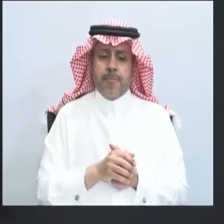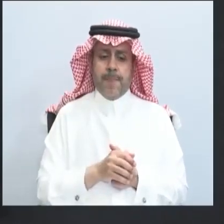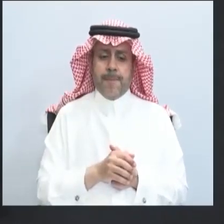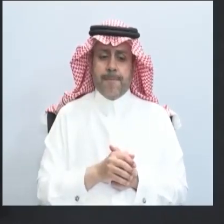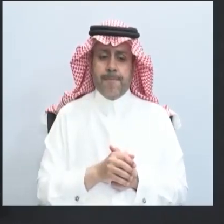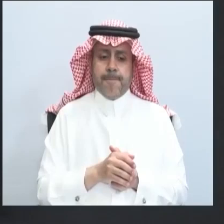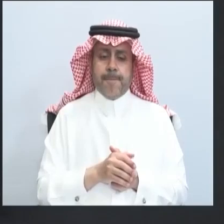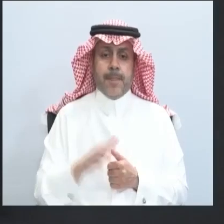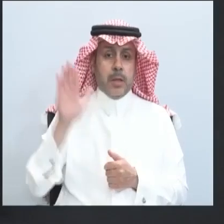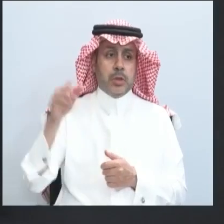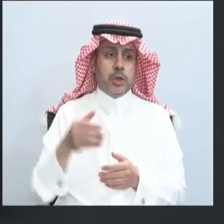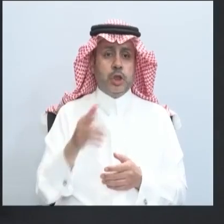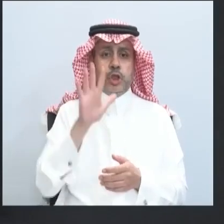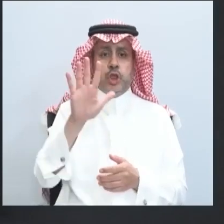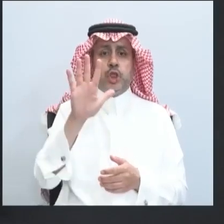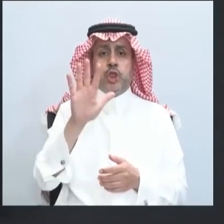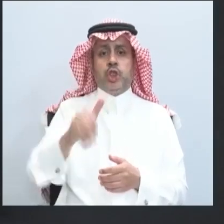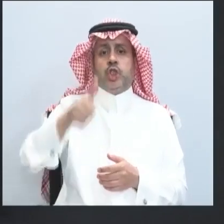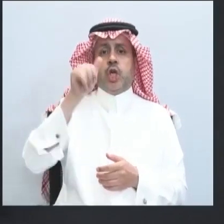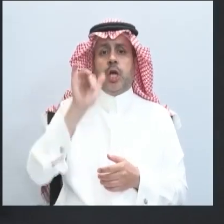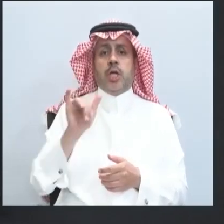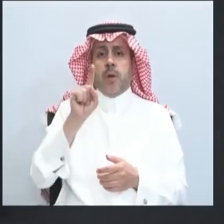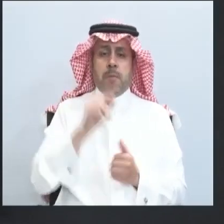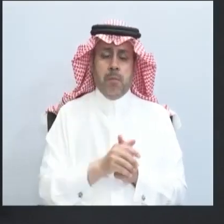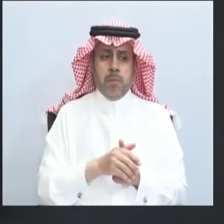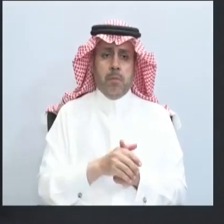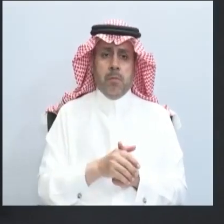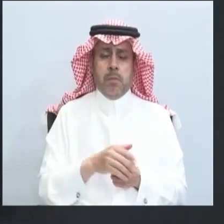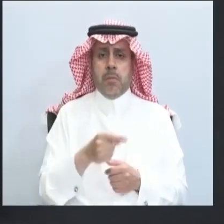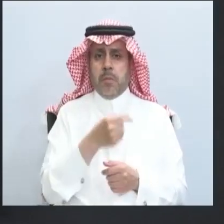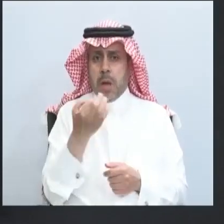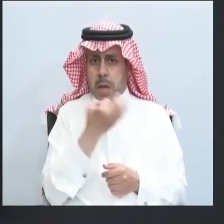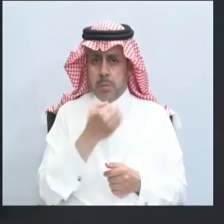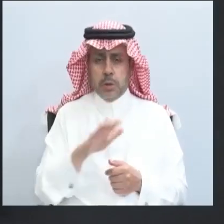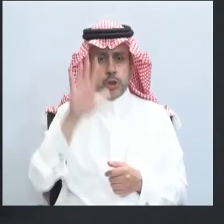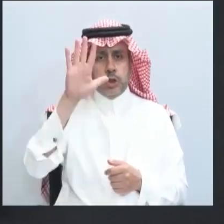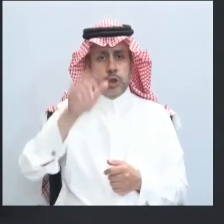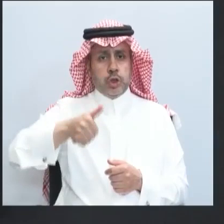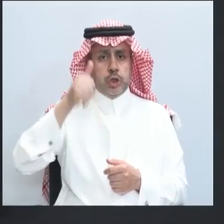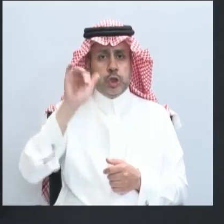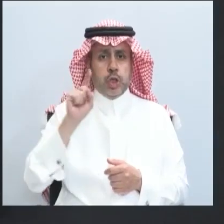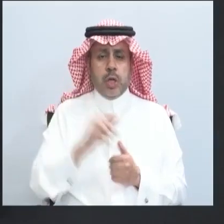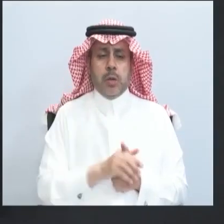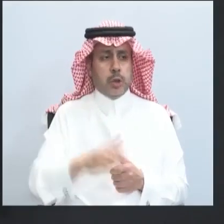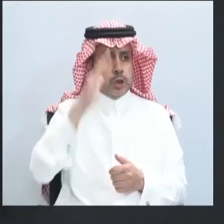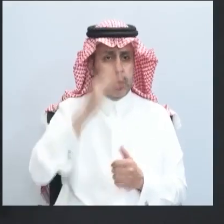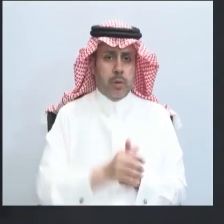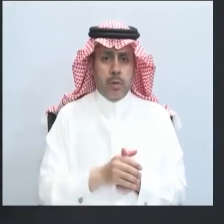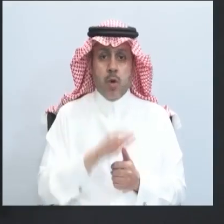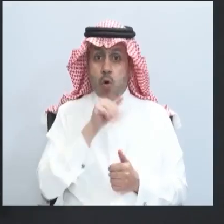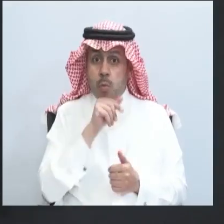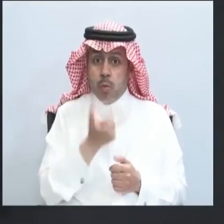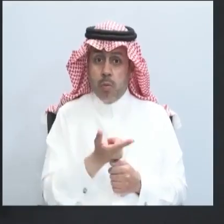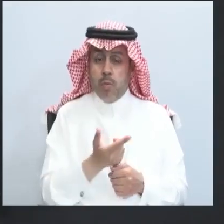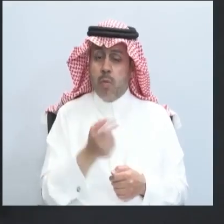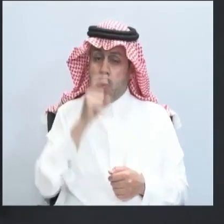الشايب في الداخل يقول لوالده الشايب يسلم عليك هذا نفض للوالد